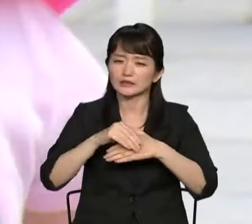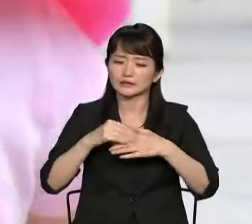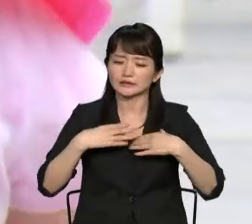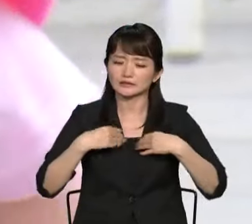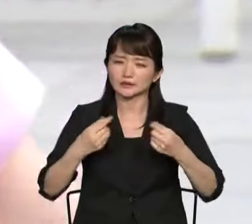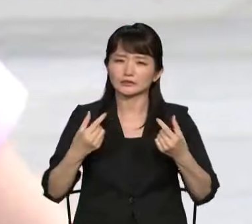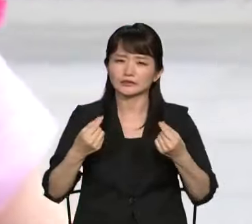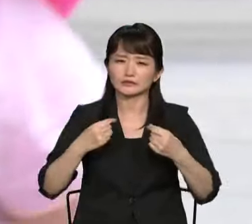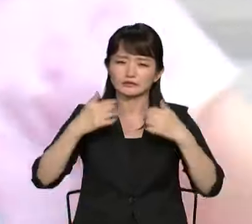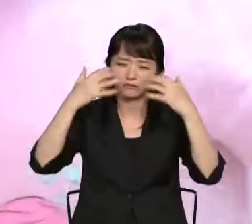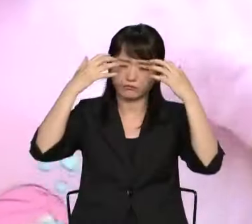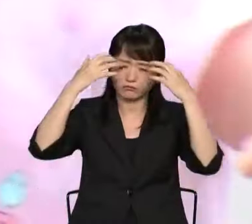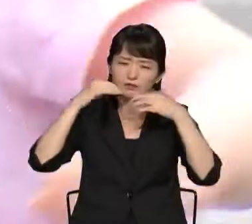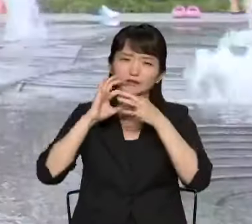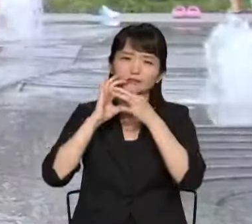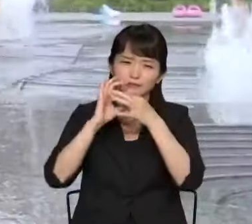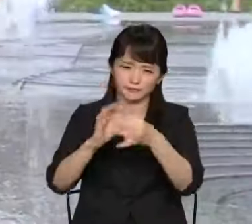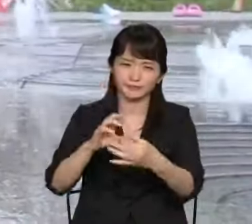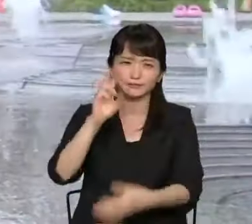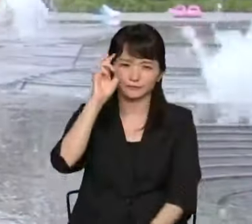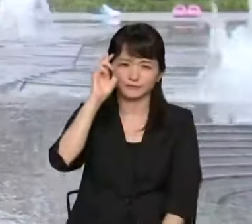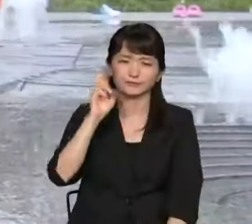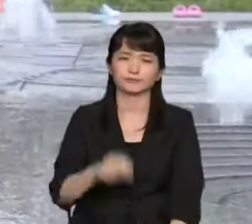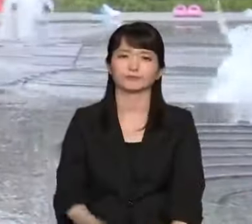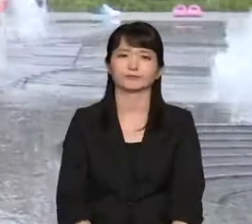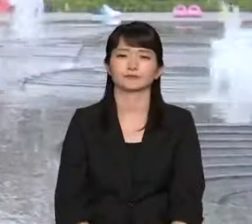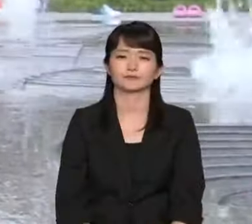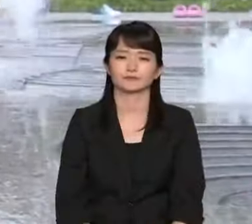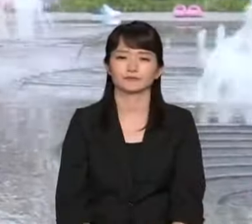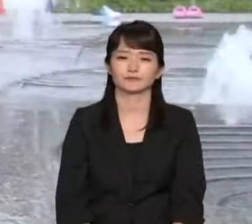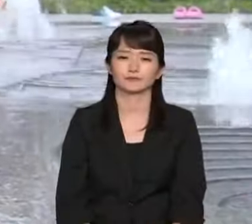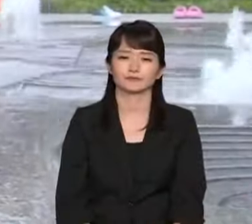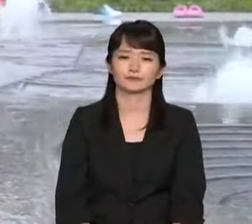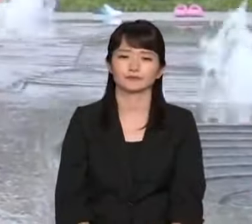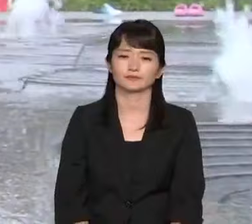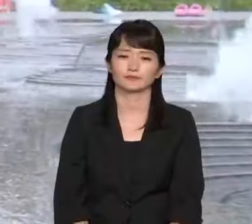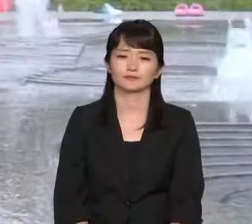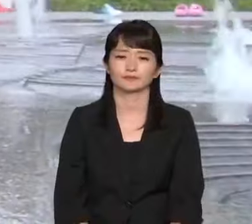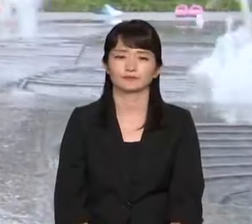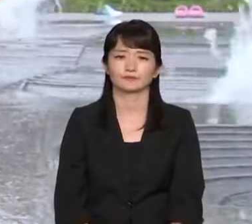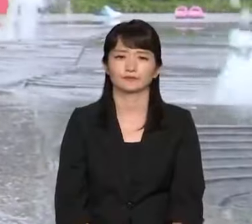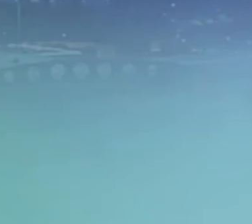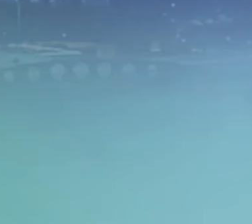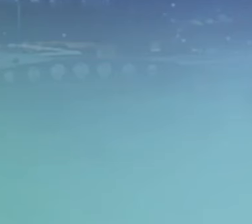사우나 같은 더위도 계속될 전망입니다. JTBC 황예린입니다.